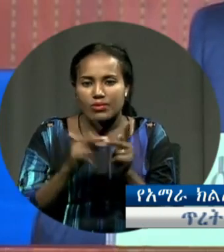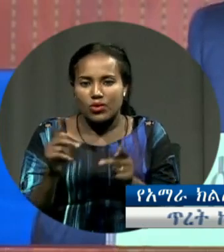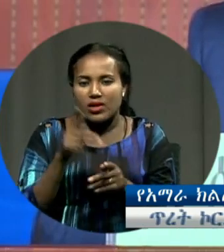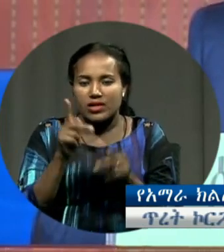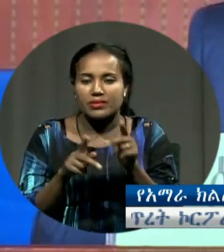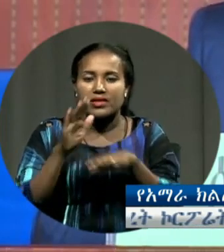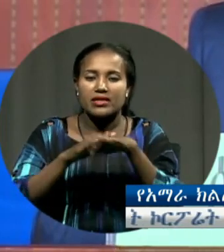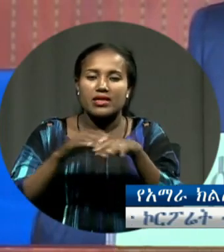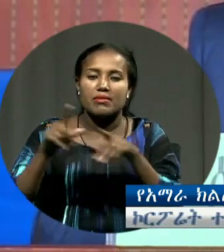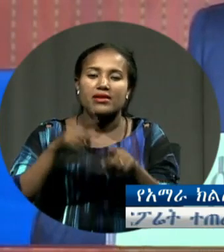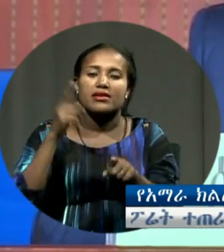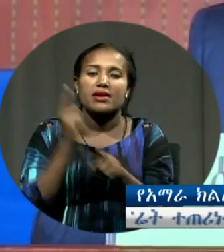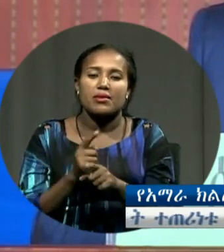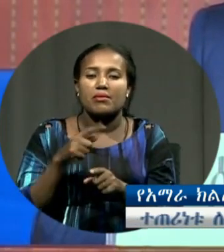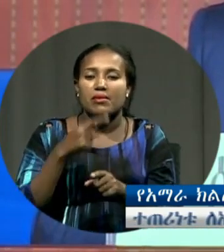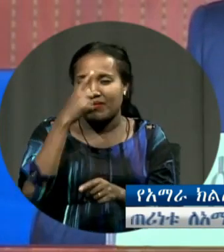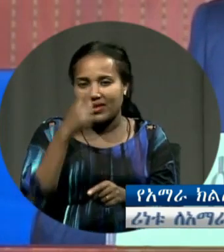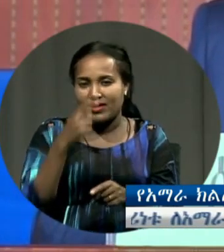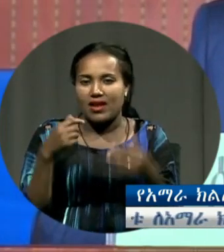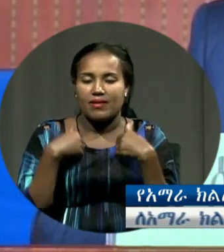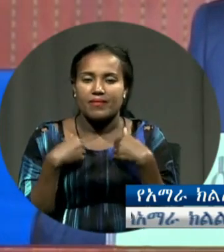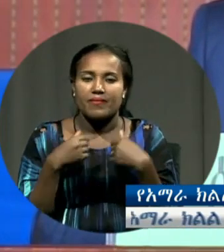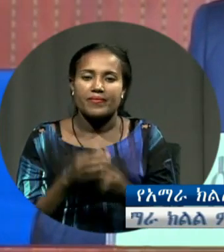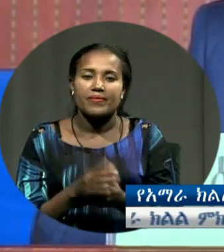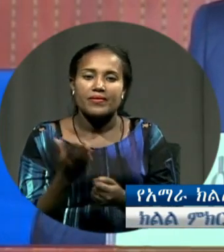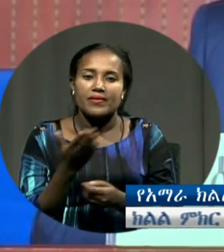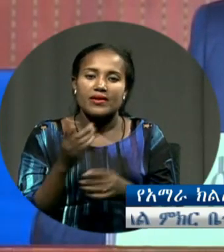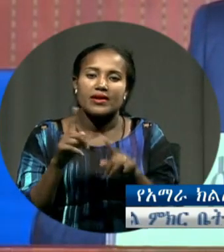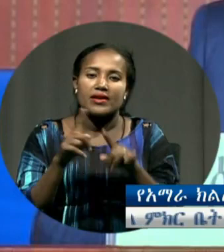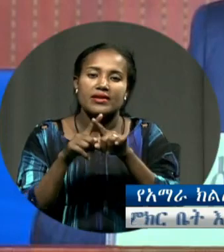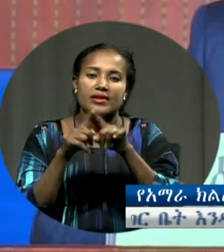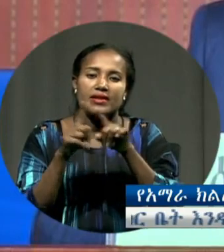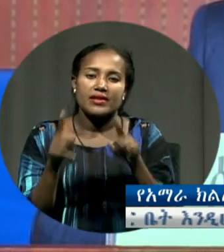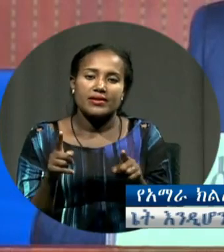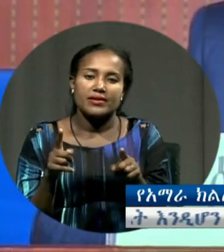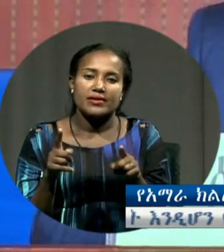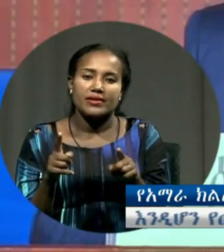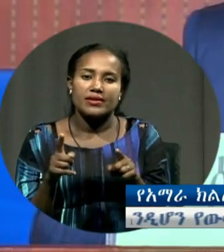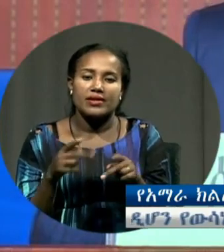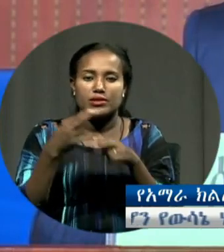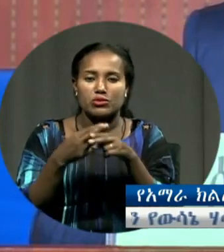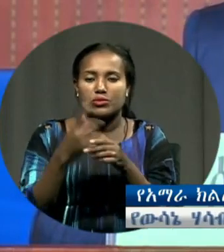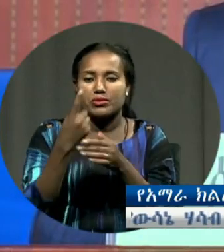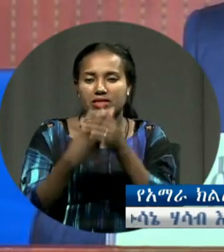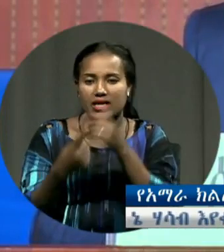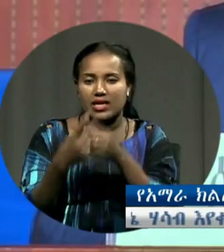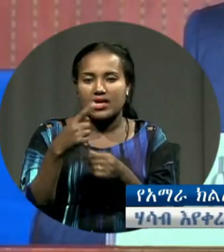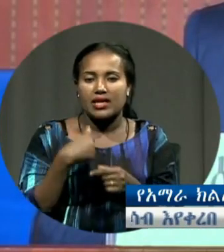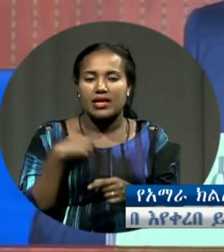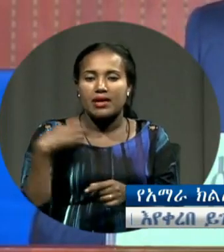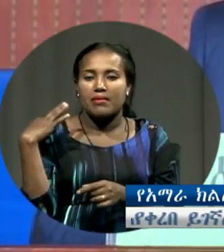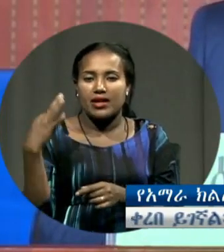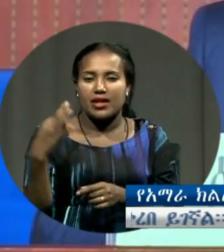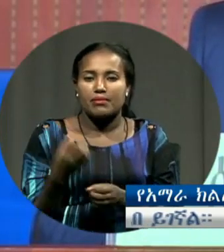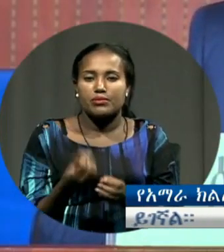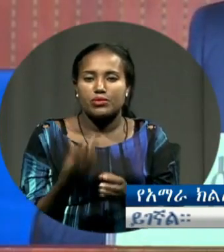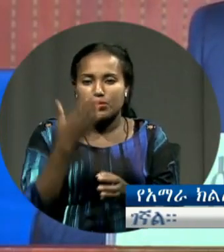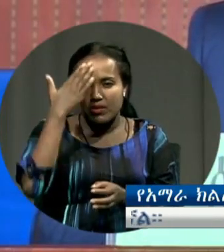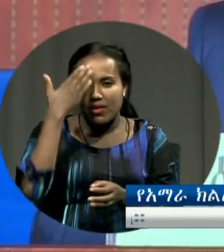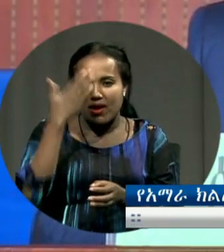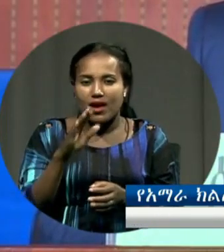ማድረግ ተገቢ ነው የሚል እምነት አለኝ። ነገር ግን ከስሙ በስተቀር በእኔ በግሌ ብዙም